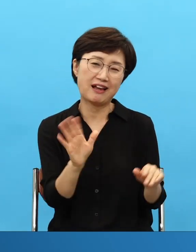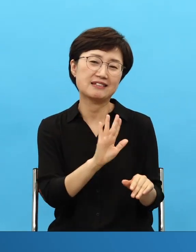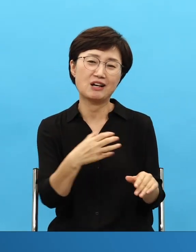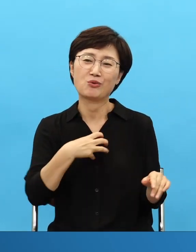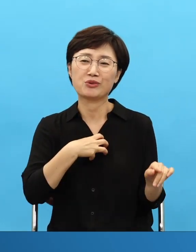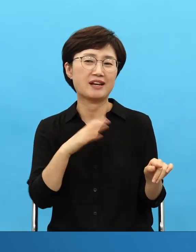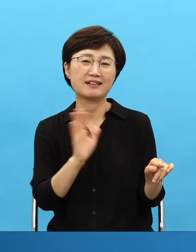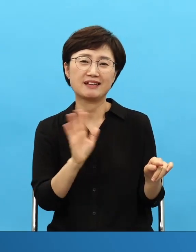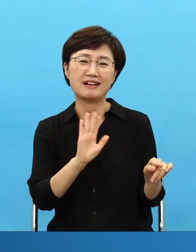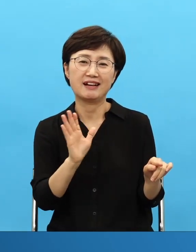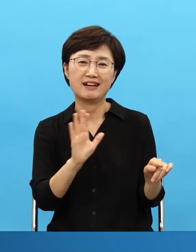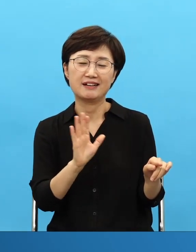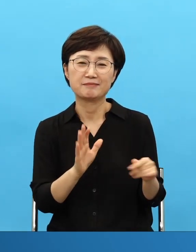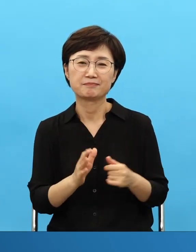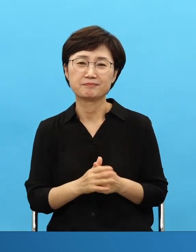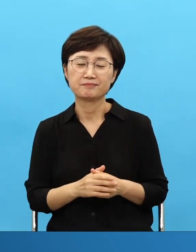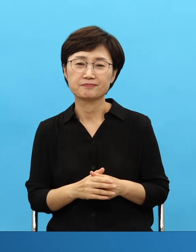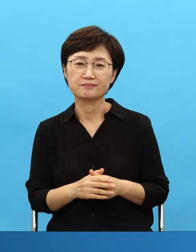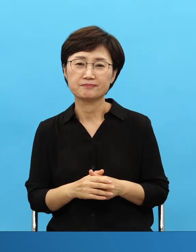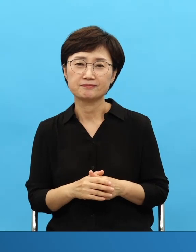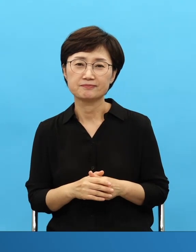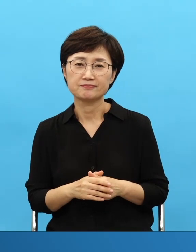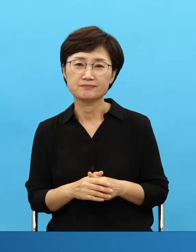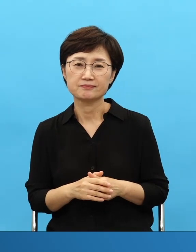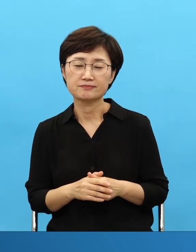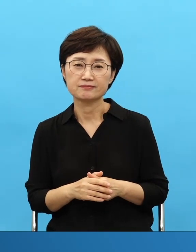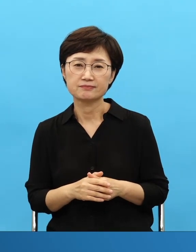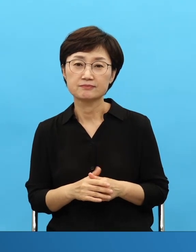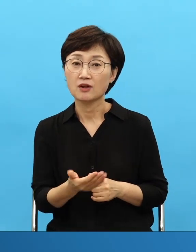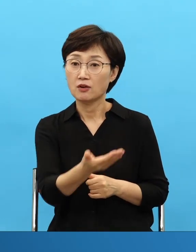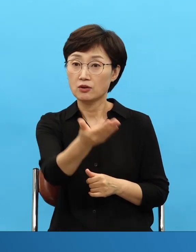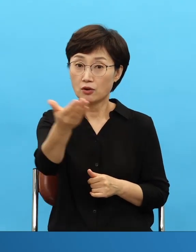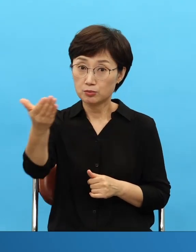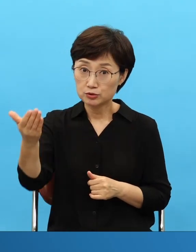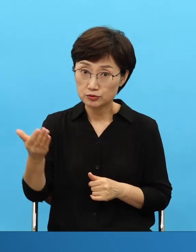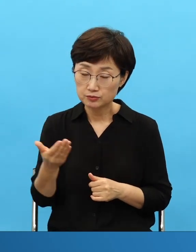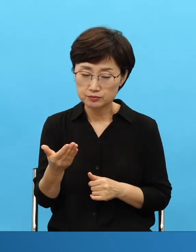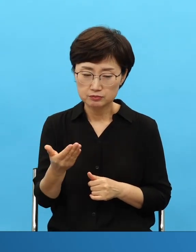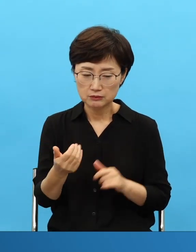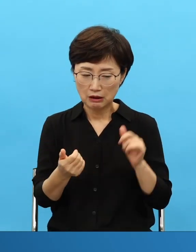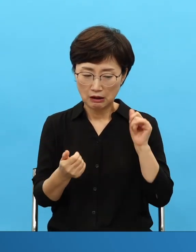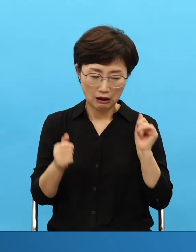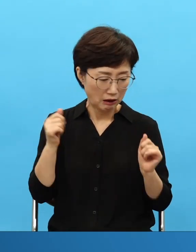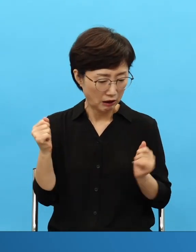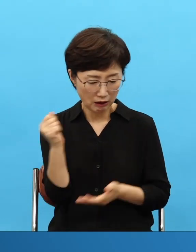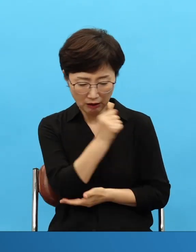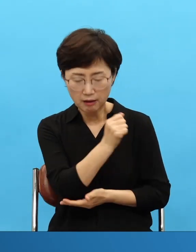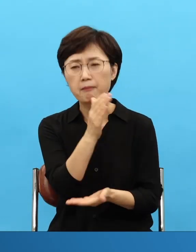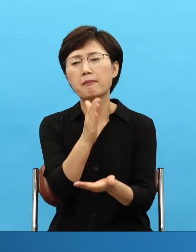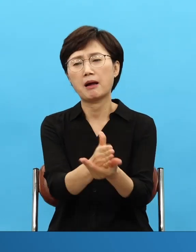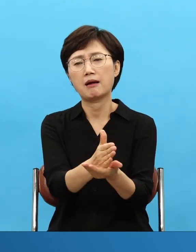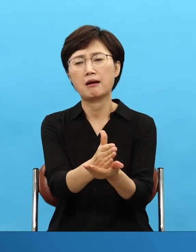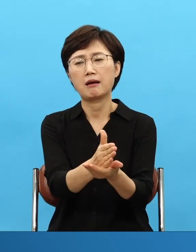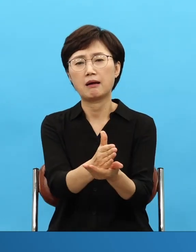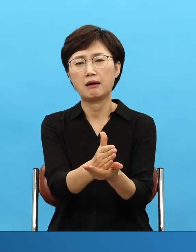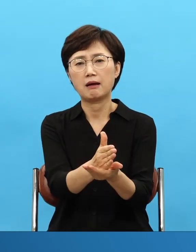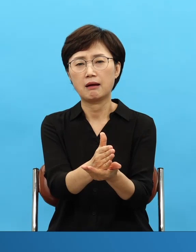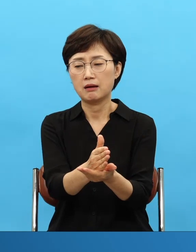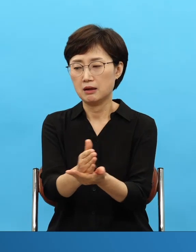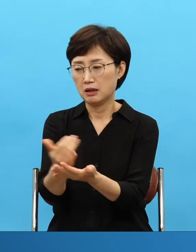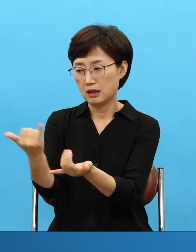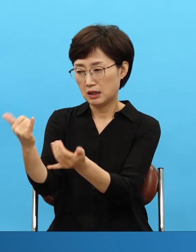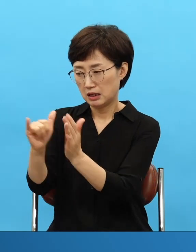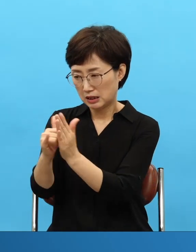doesn't matter. It may appear to be a crisis, but it is not a crisis. 여러분이 절대 흔들릴 필요 세계보험 하는데 여러분 가문